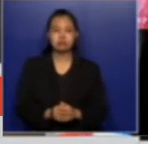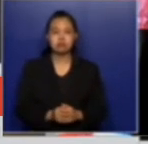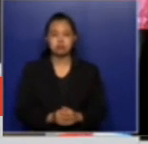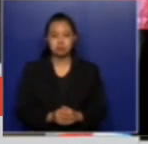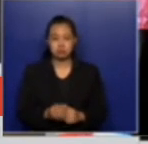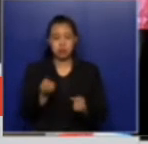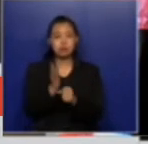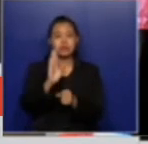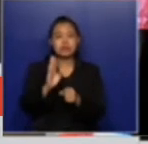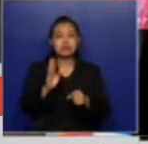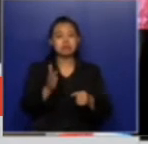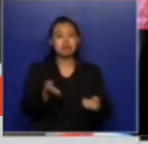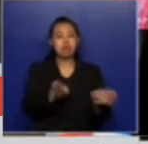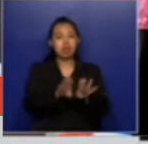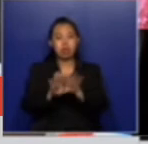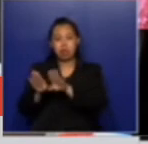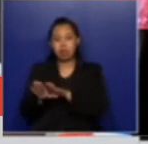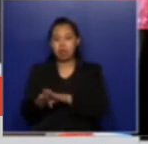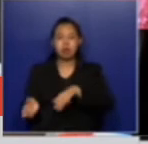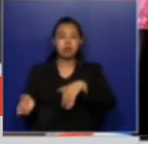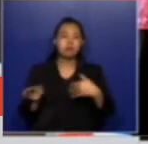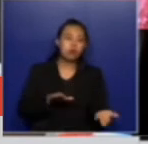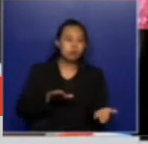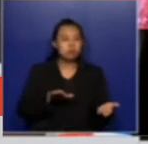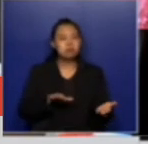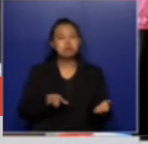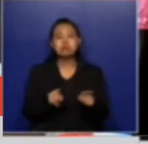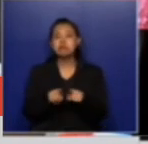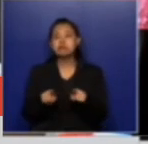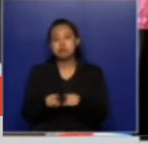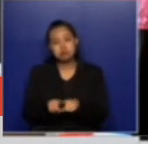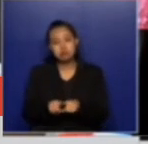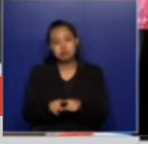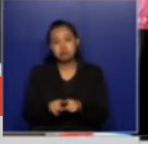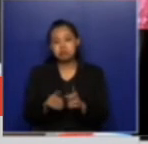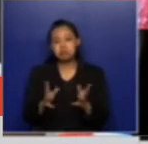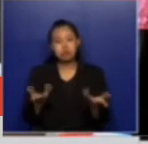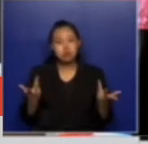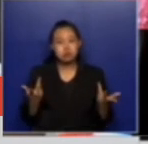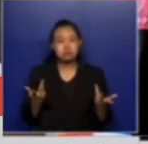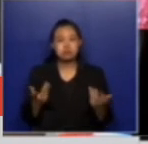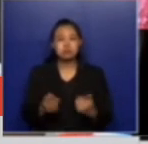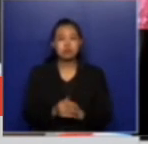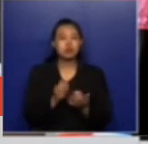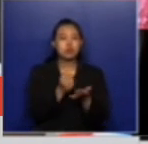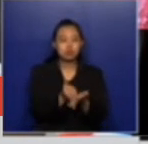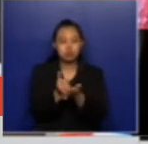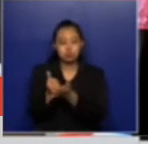ริ่มเจ๊งขึ้นไปตามๆกันจนต้องไปช่วยกัน